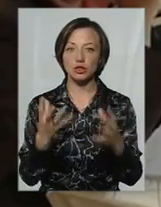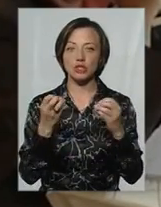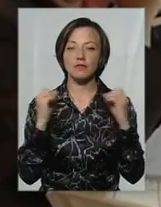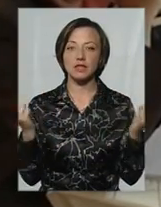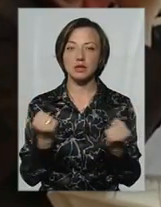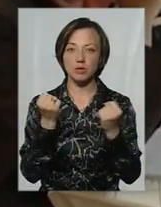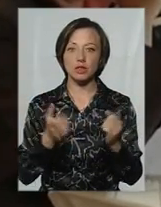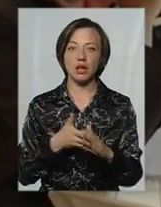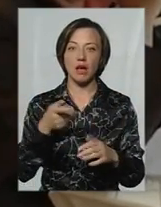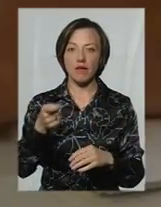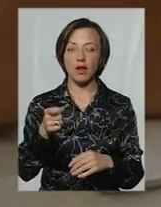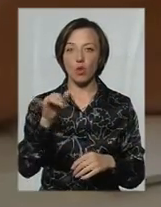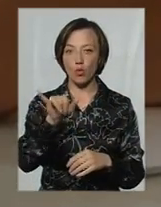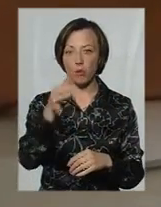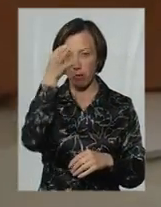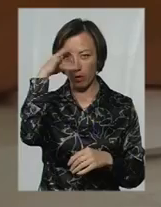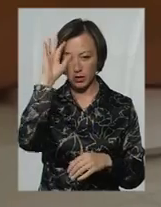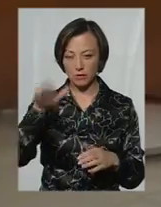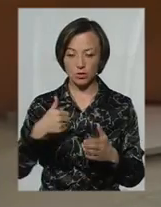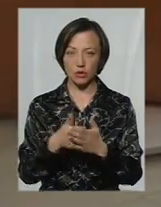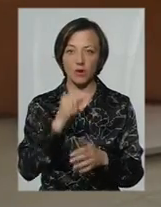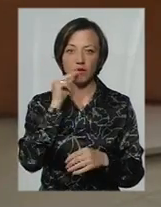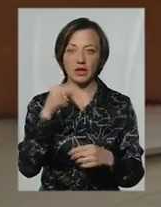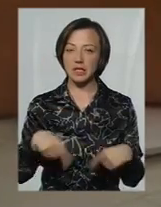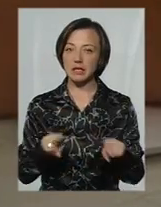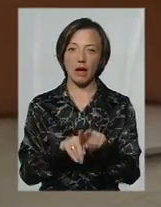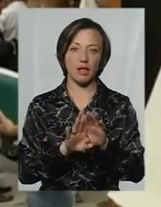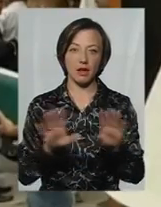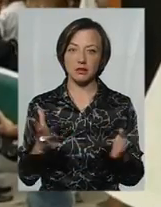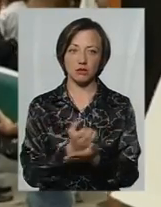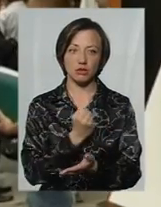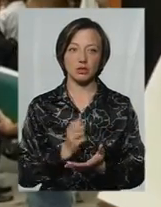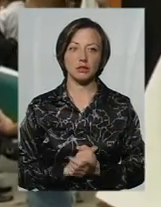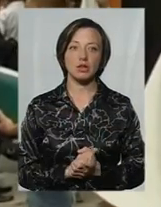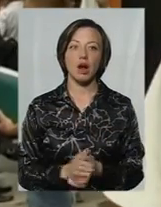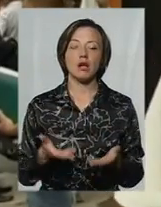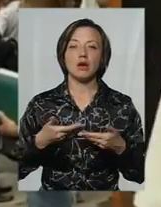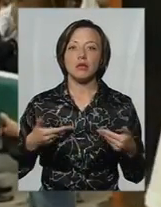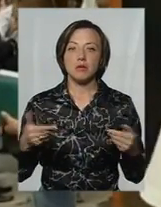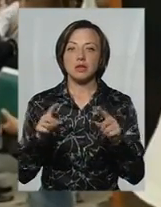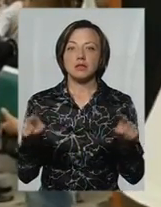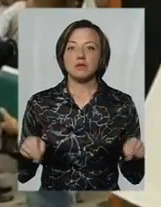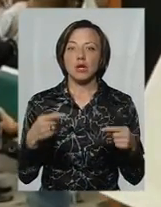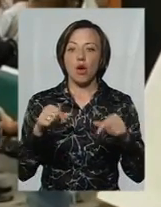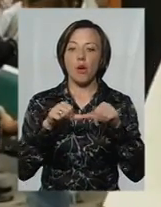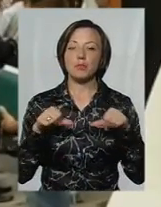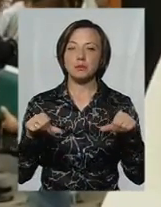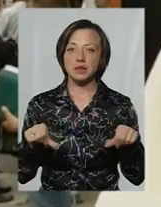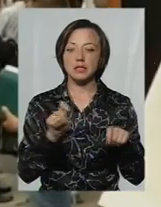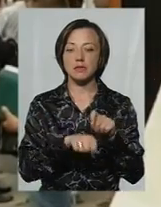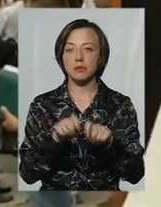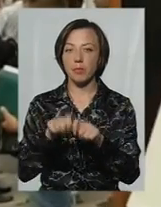взимку заявили у поліцію. Утім, відтоді винних так і не знайшли. Ми створили комісію, провели інвентаризацію,